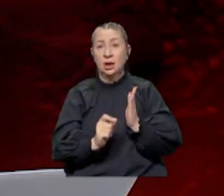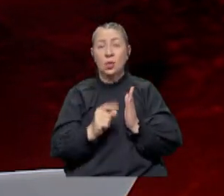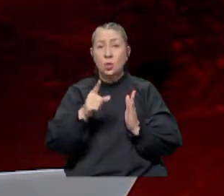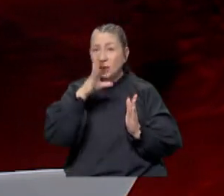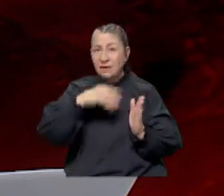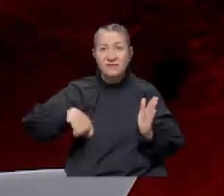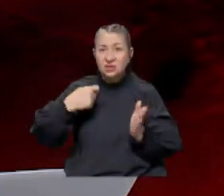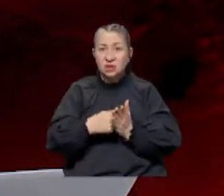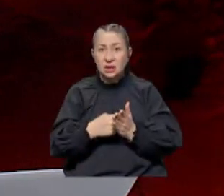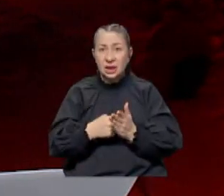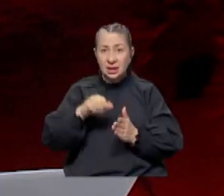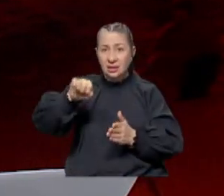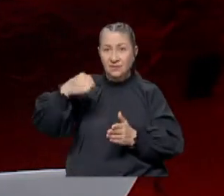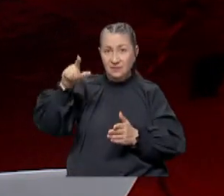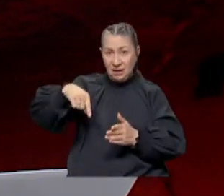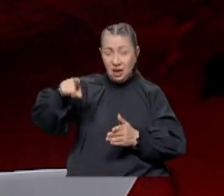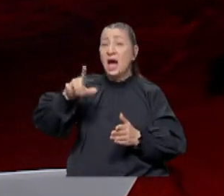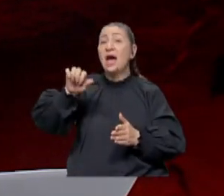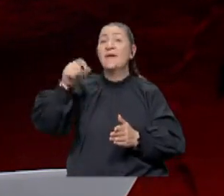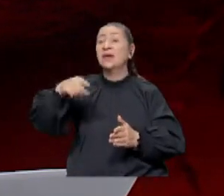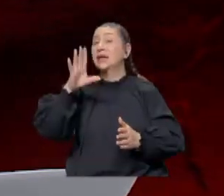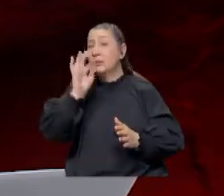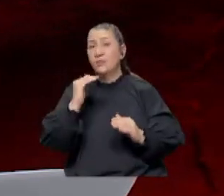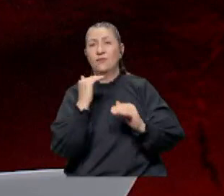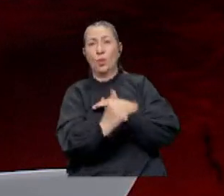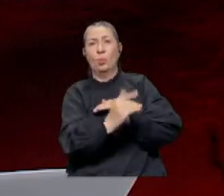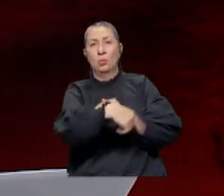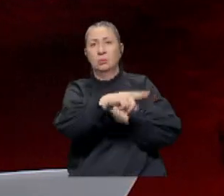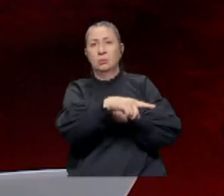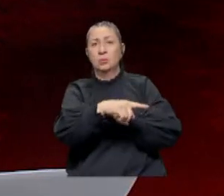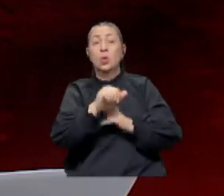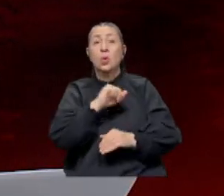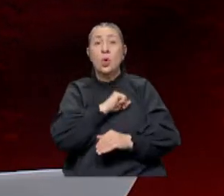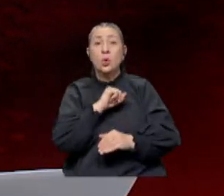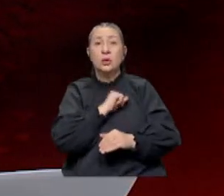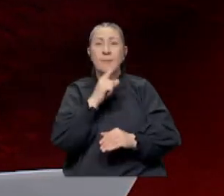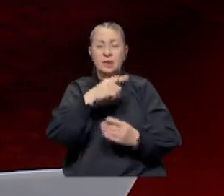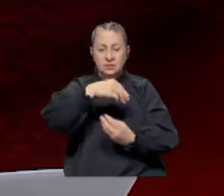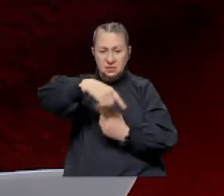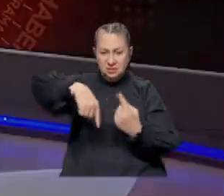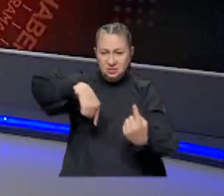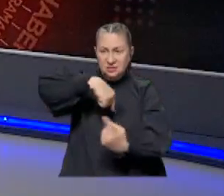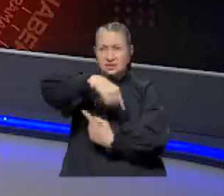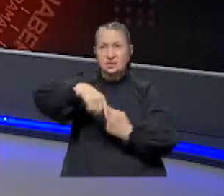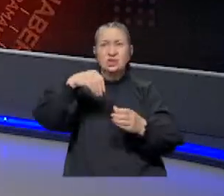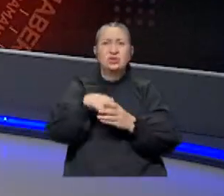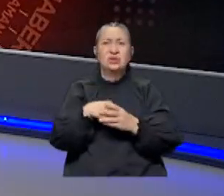kim karşılayacak? Hazine. Hazine kim? Vatandaş. Korkutan bir sarmalın içindeyiz.